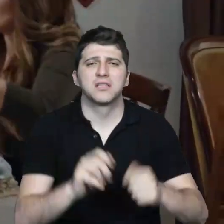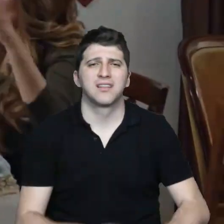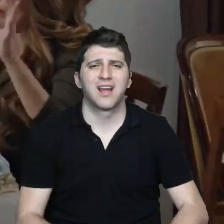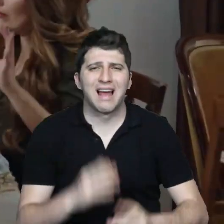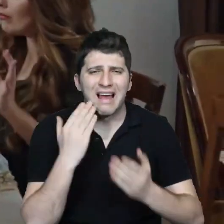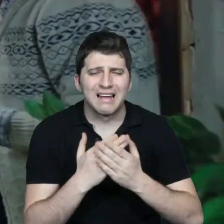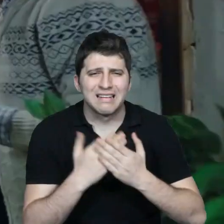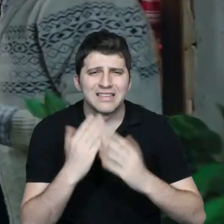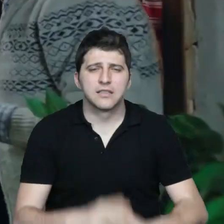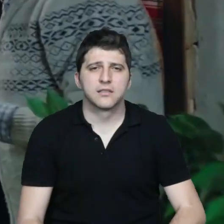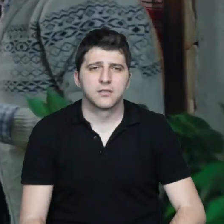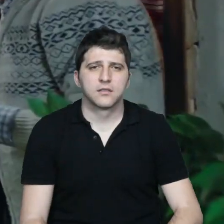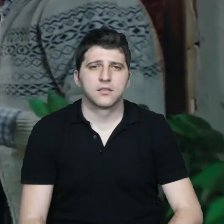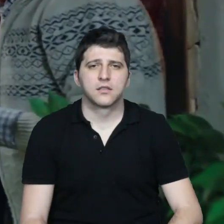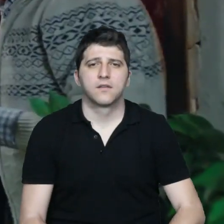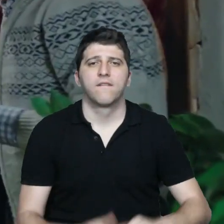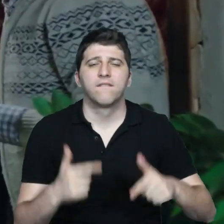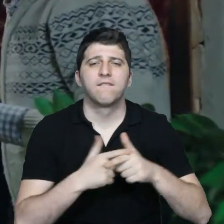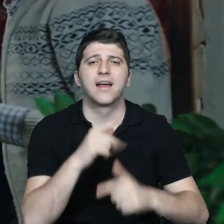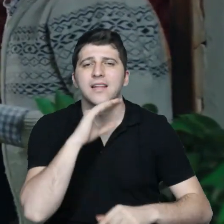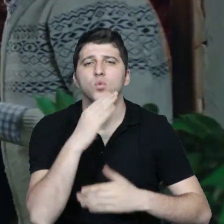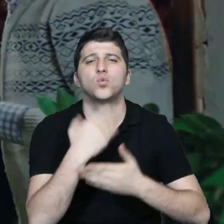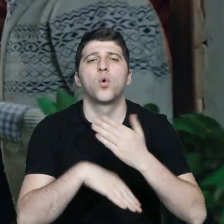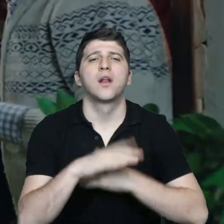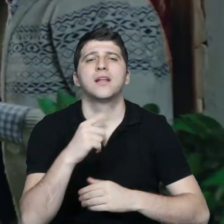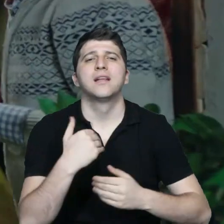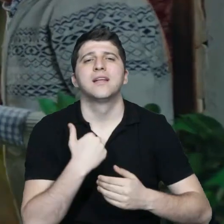Ay! Masaya koydu. Faik dedemi